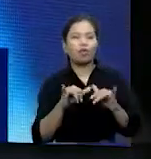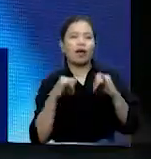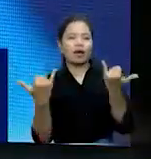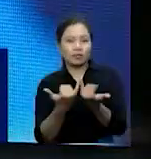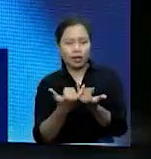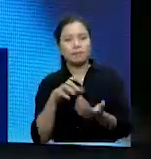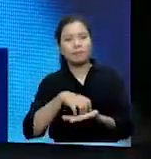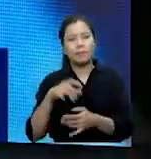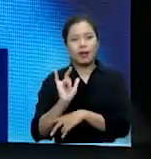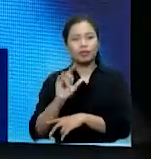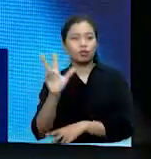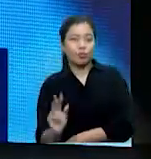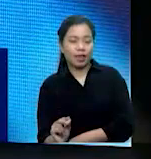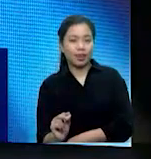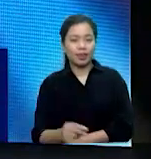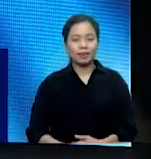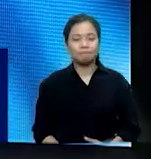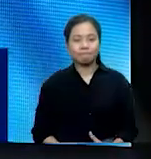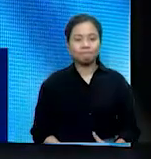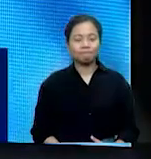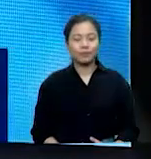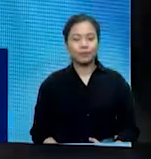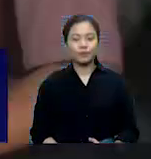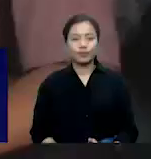Sosial Yapiti, Bekasi, Jawa Barat.